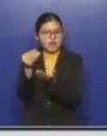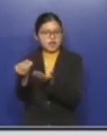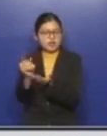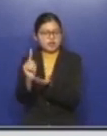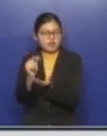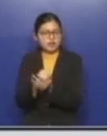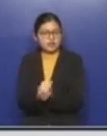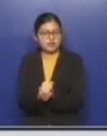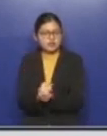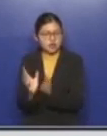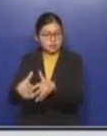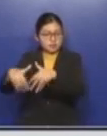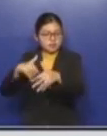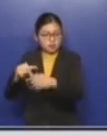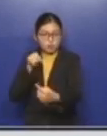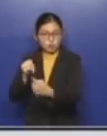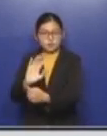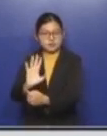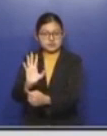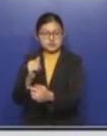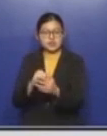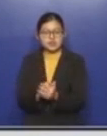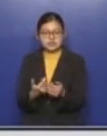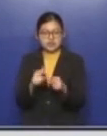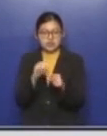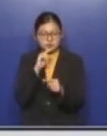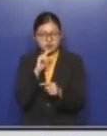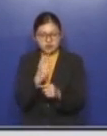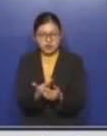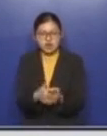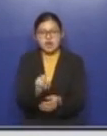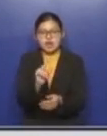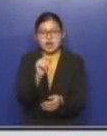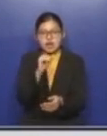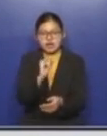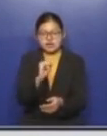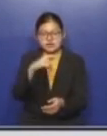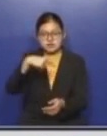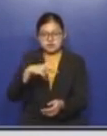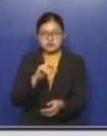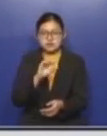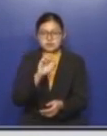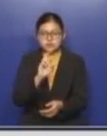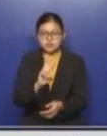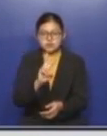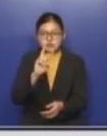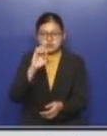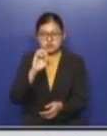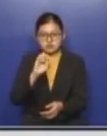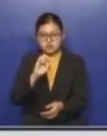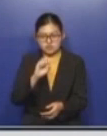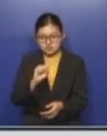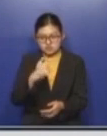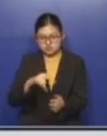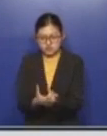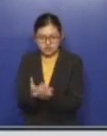ไม่ใช่เงินของประชาชนโดยตรงแต่ถ้าไม่เอามาให้ไทยพีบีเอส เงิน 2,000 ล้านนี่ทุ่มเทไปที่ประชาชนมัน